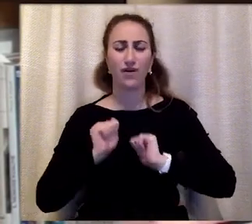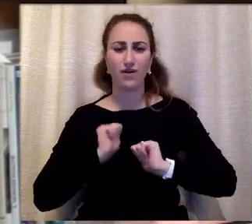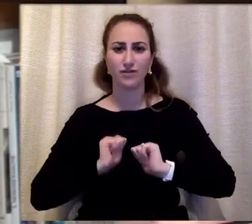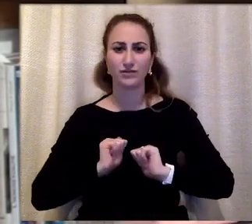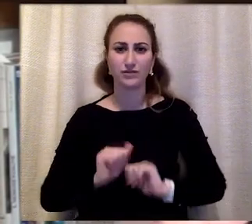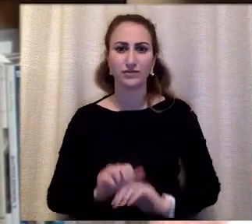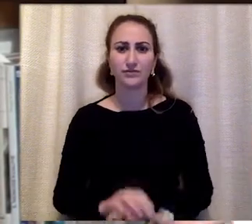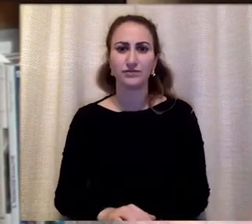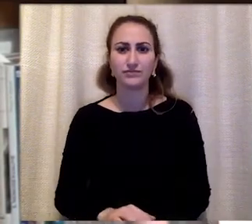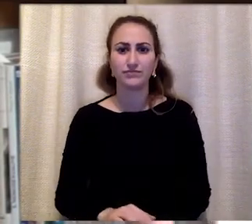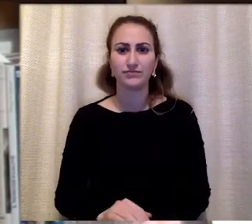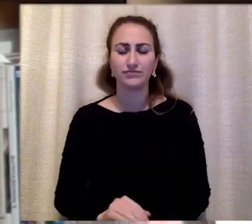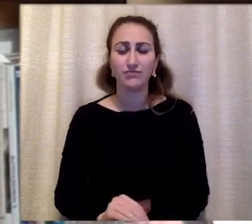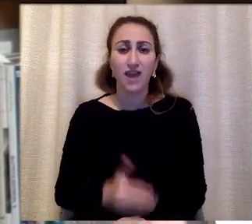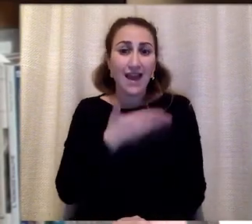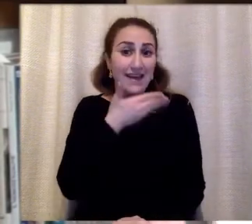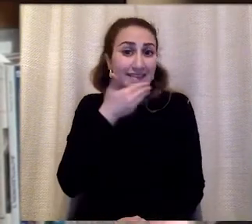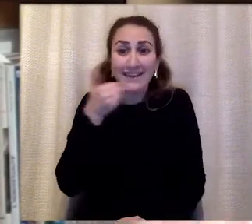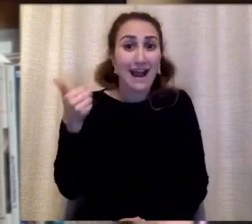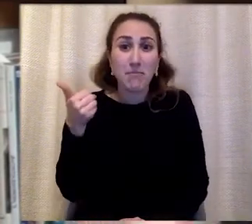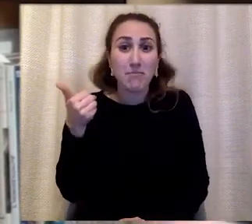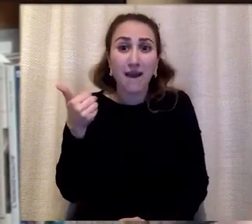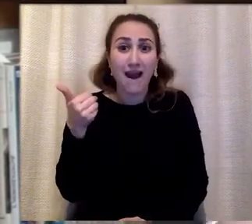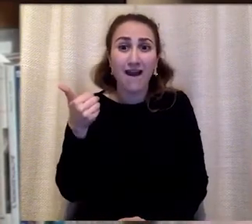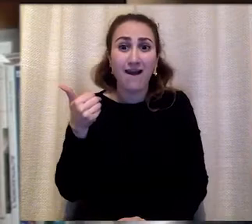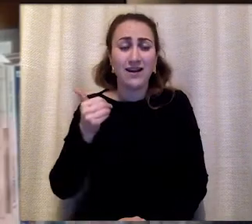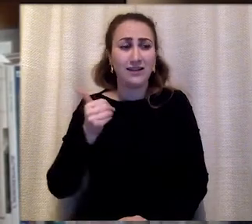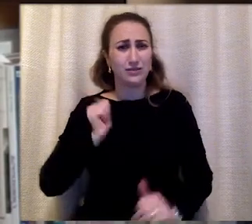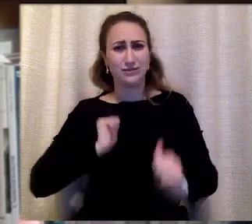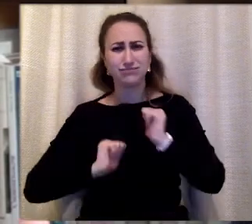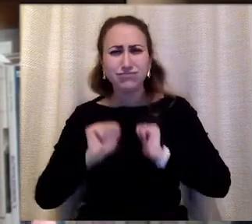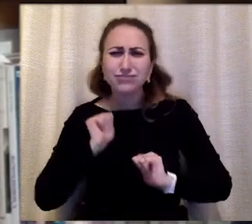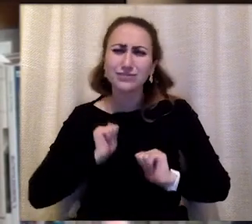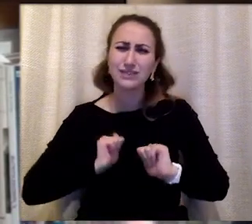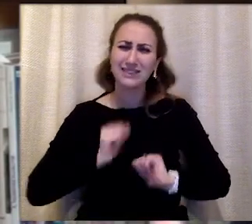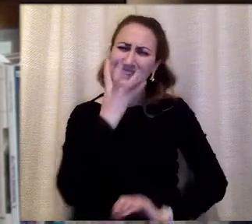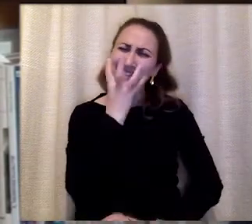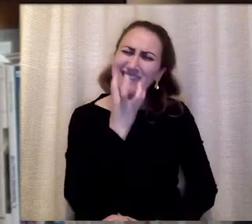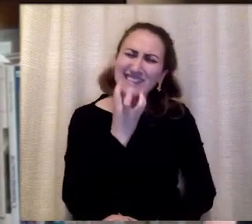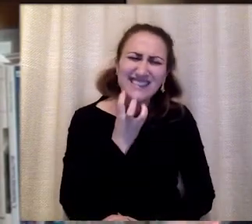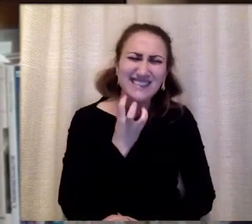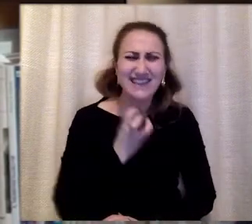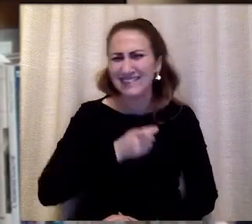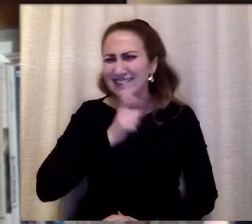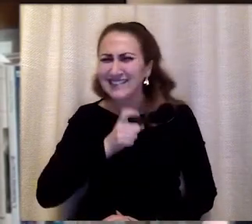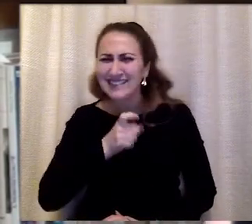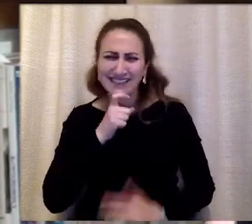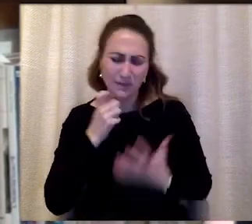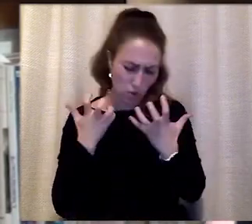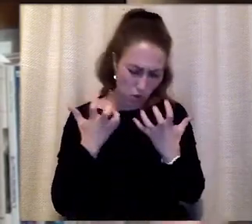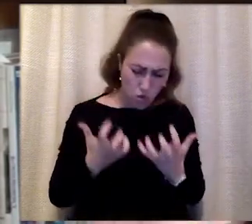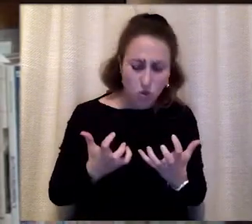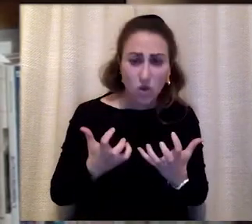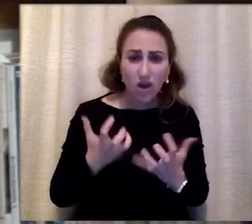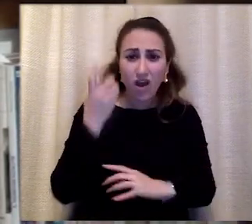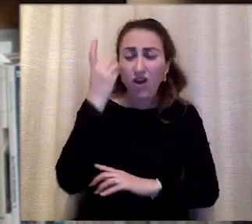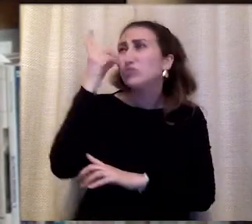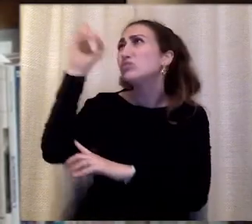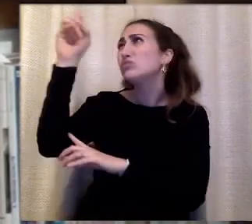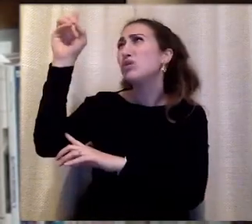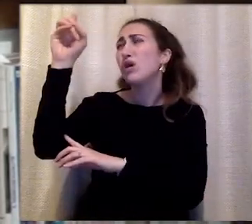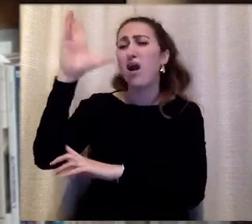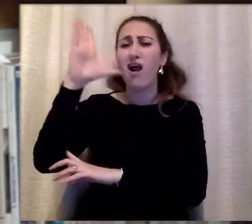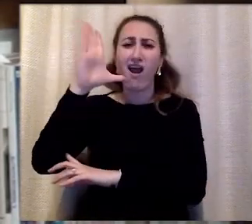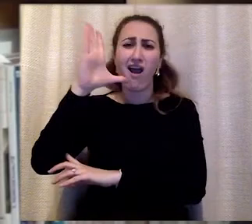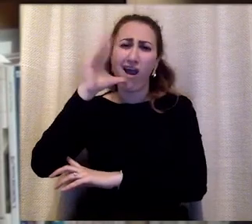d'affliction et d'épreuve qui se situe en dehors du champ d'action de son amour